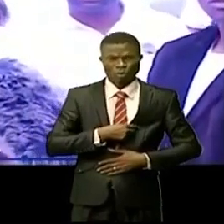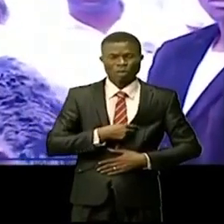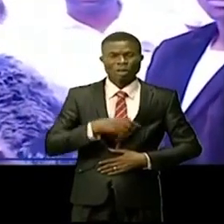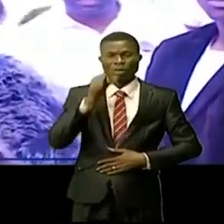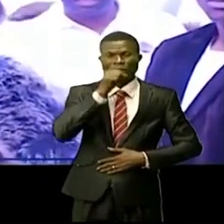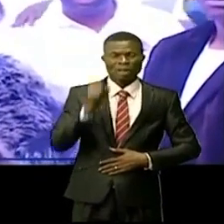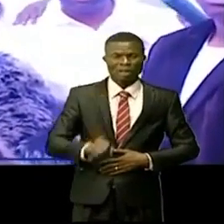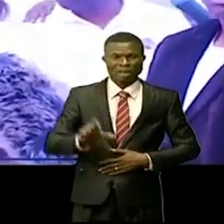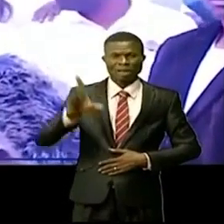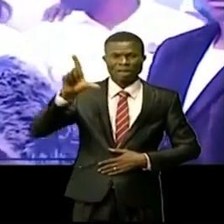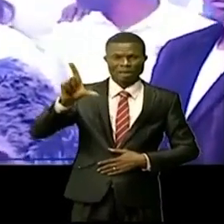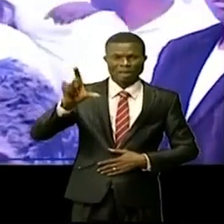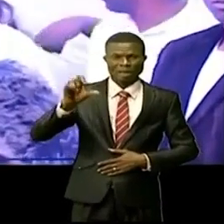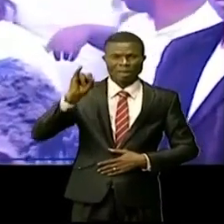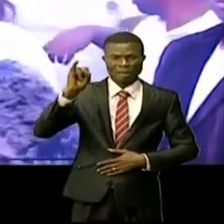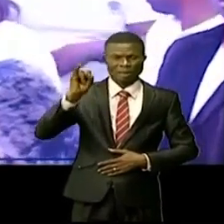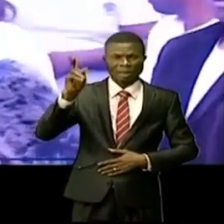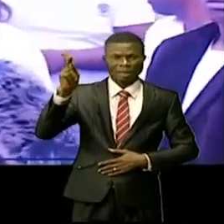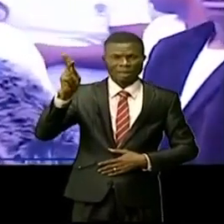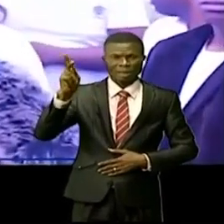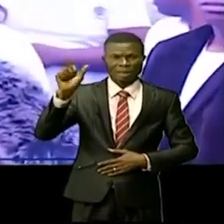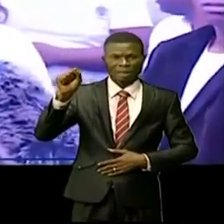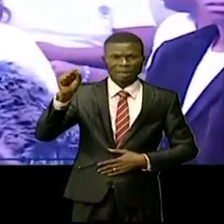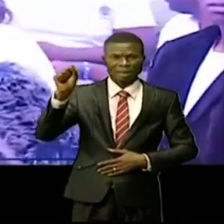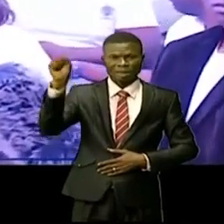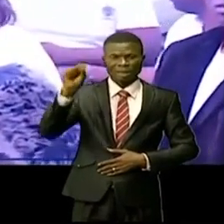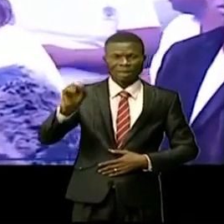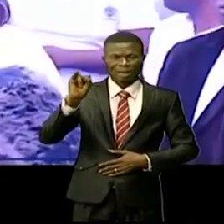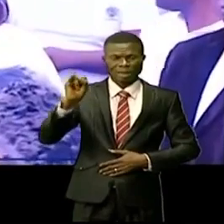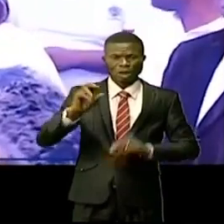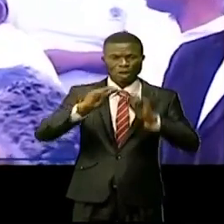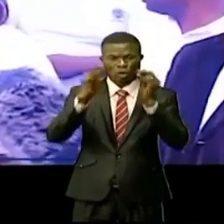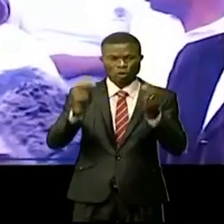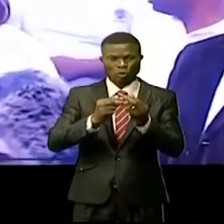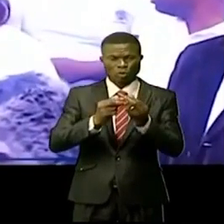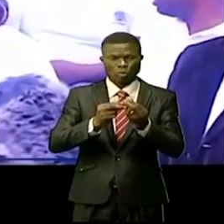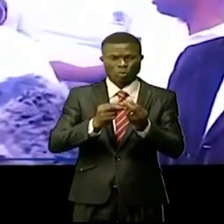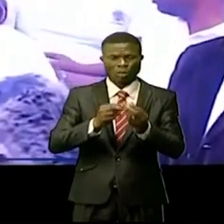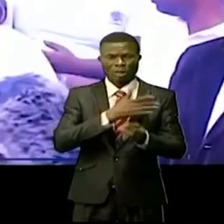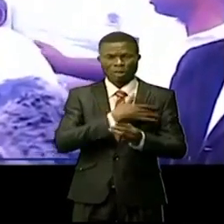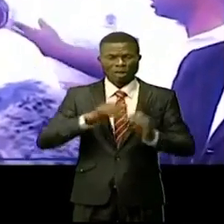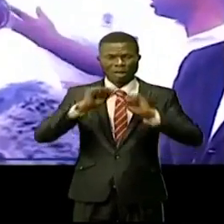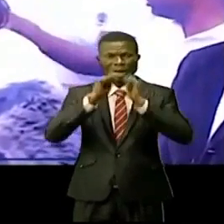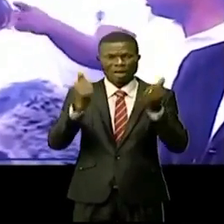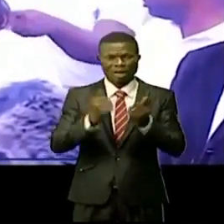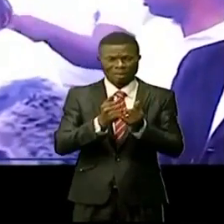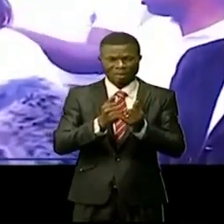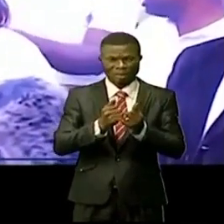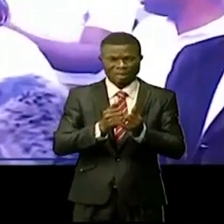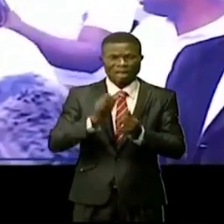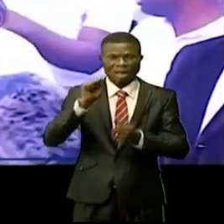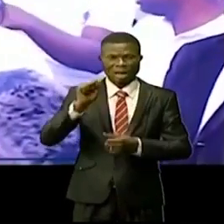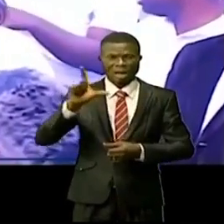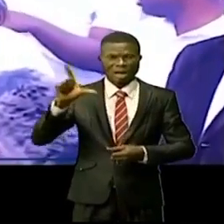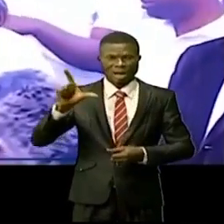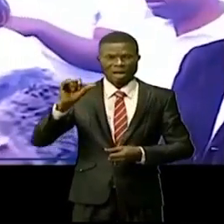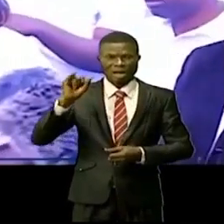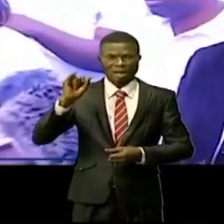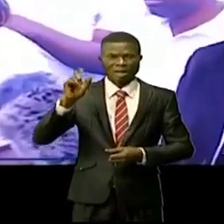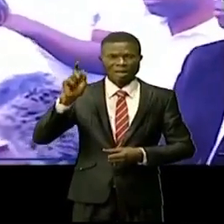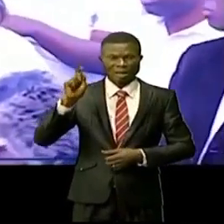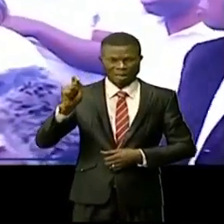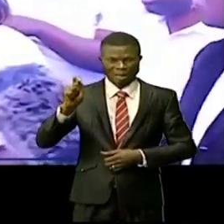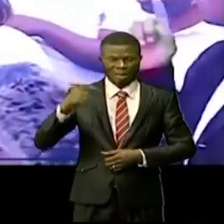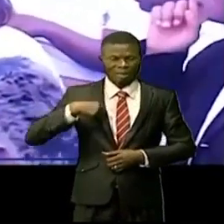de l'ICACI, regroupé au sein d'une association dénommée ALIC, que nous avons